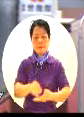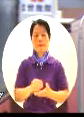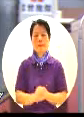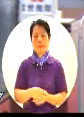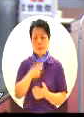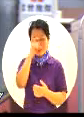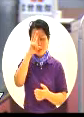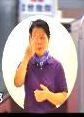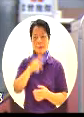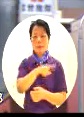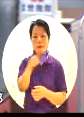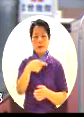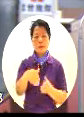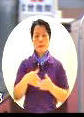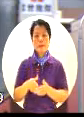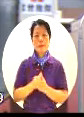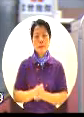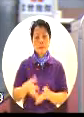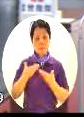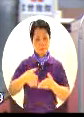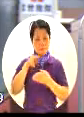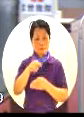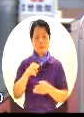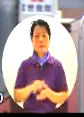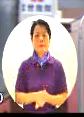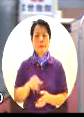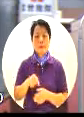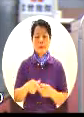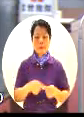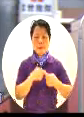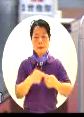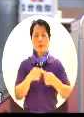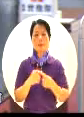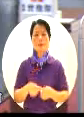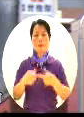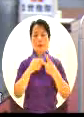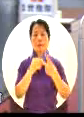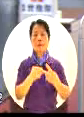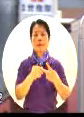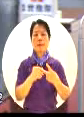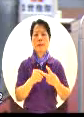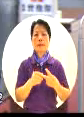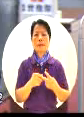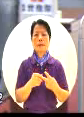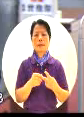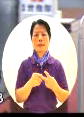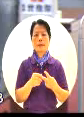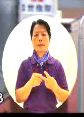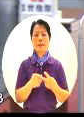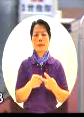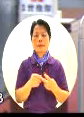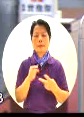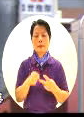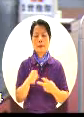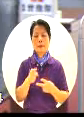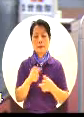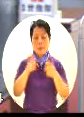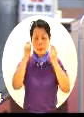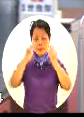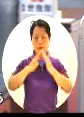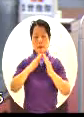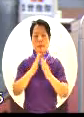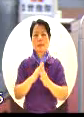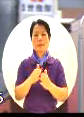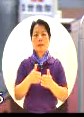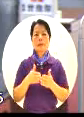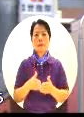望说你们好好的重视啊哈，这是第一项哈。第二项，来下一页，争取高雄哈啊做一